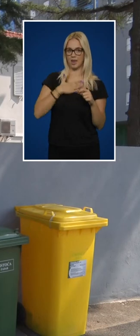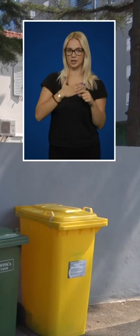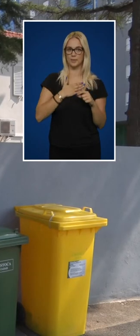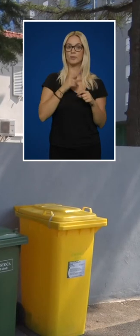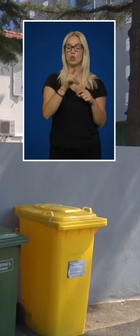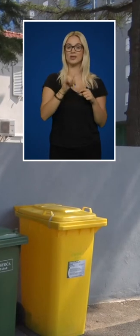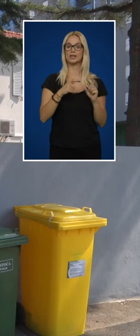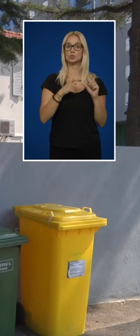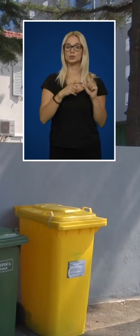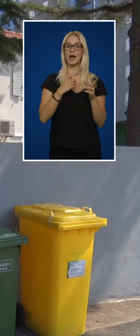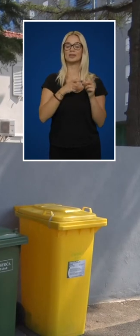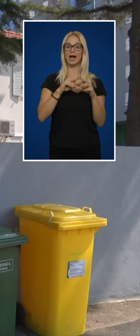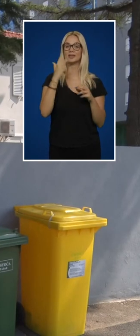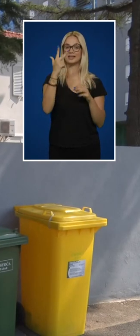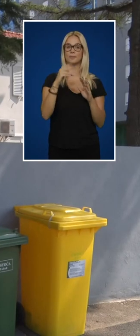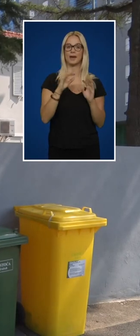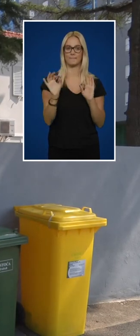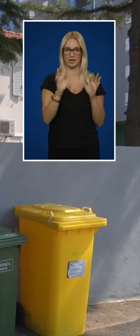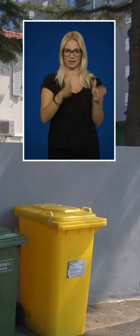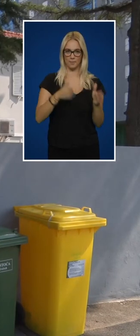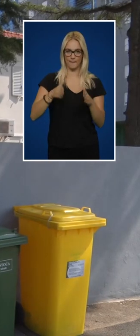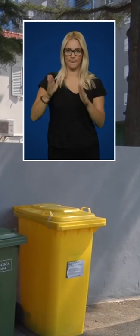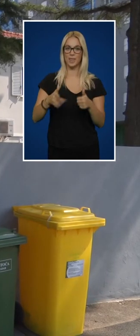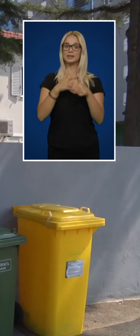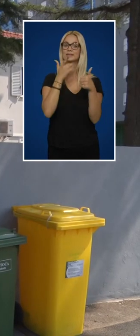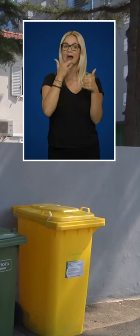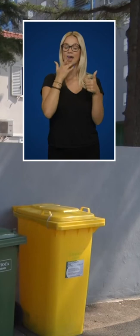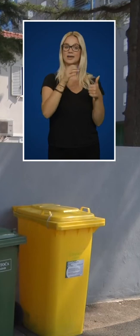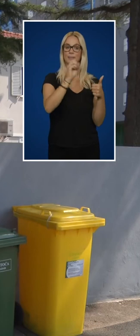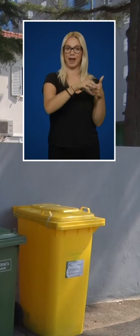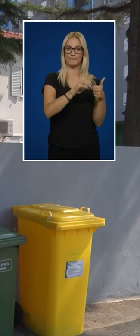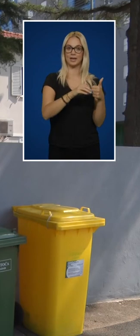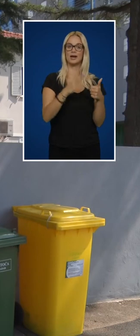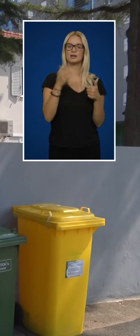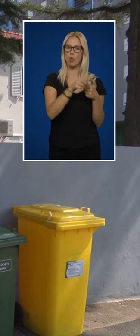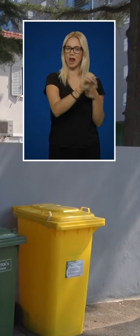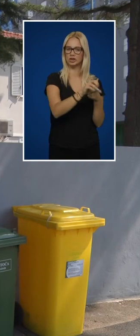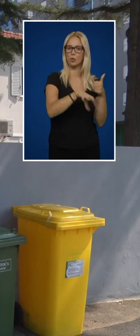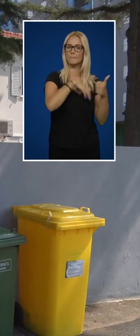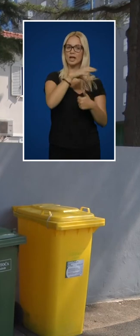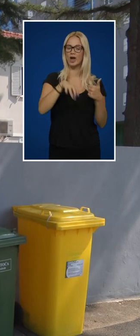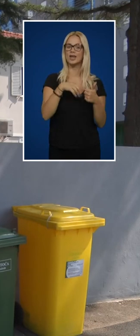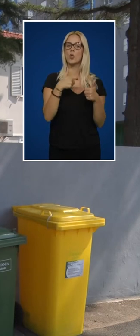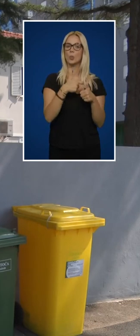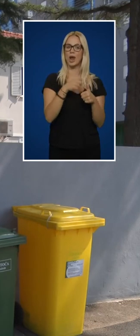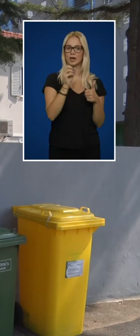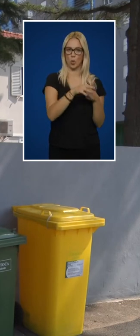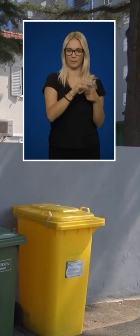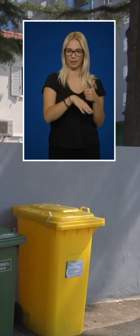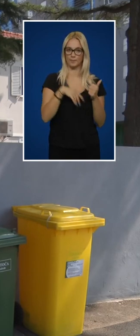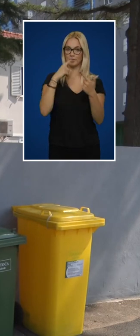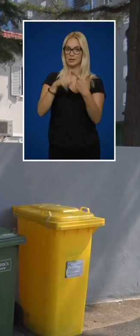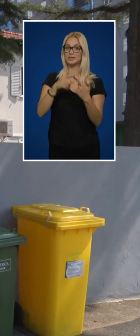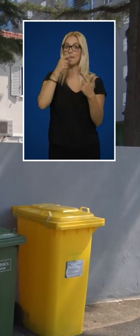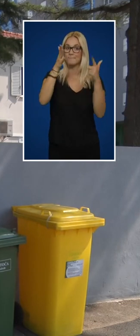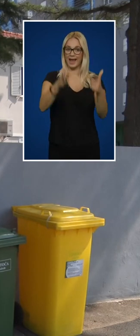već dobro poznato jer to radimo nekih 10 godina. Također sustav prikupljanja glomaznog otpada na kućnom pragu